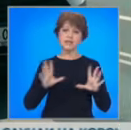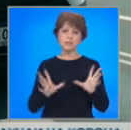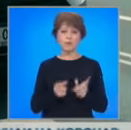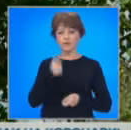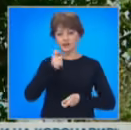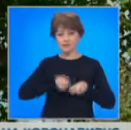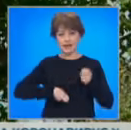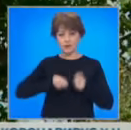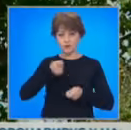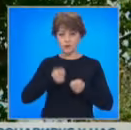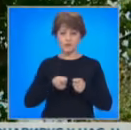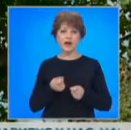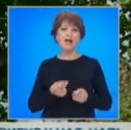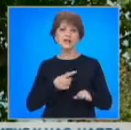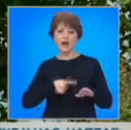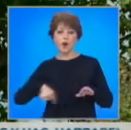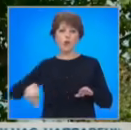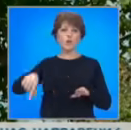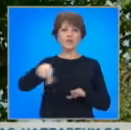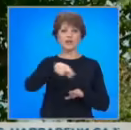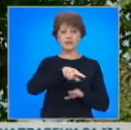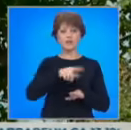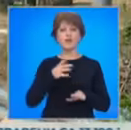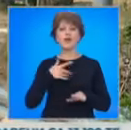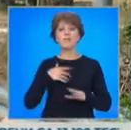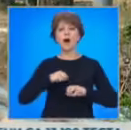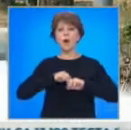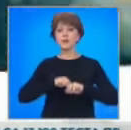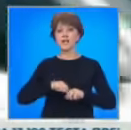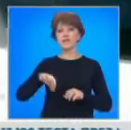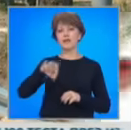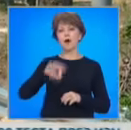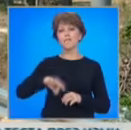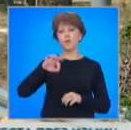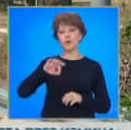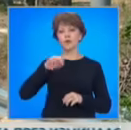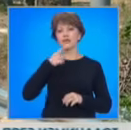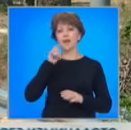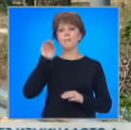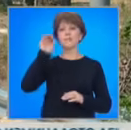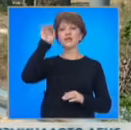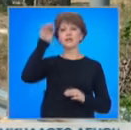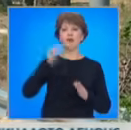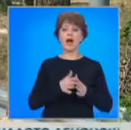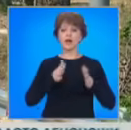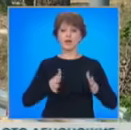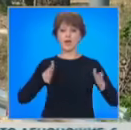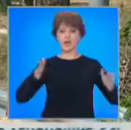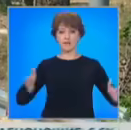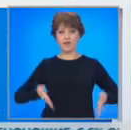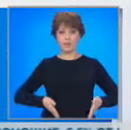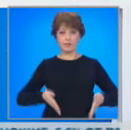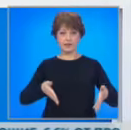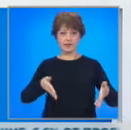на следващия етап на околовръстното шосе. Обявена е и обществена поръчка за проект за бъдещо разширяване на пътя.